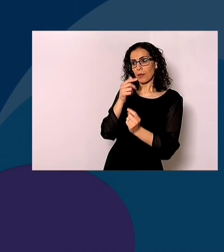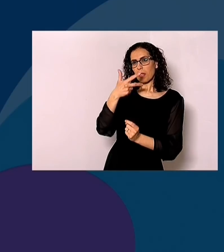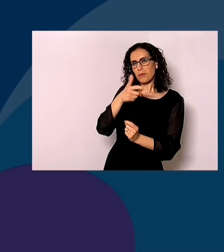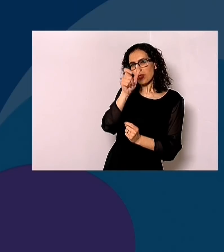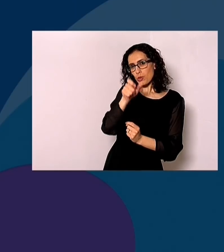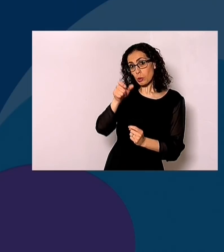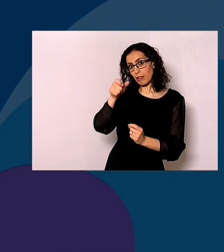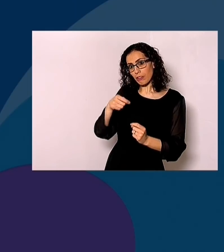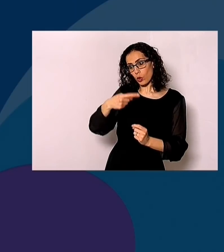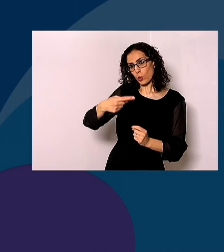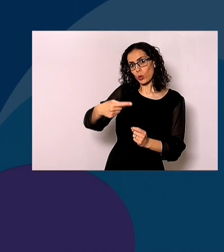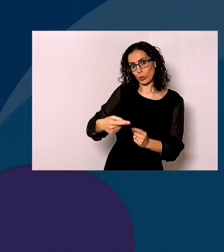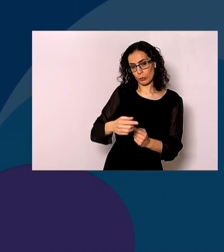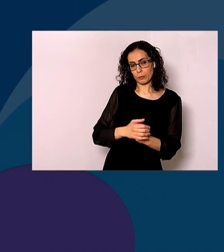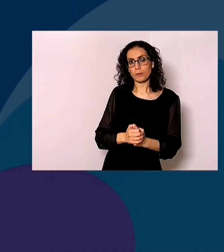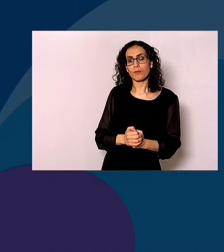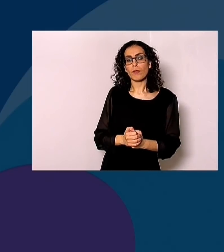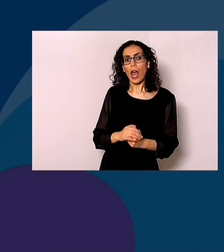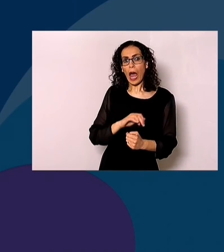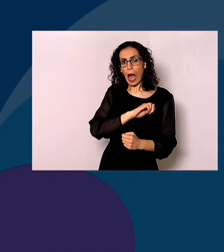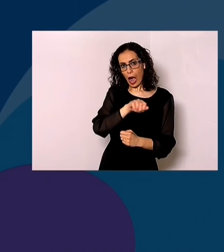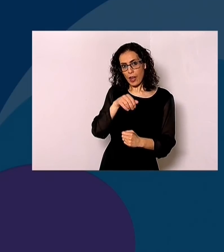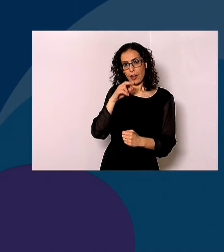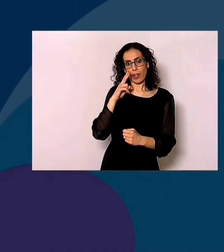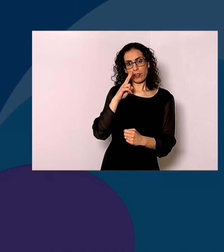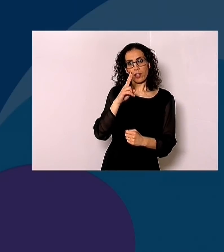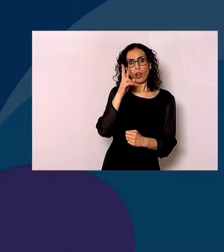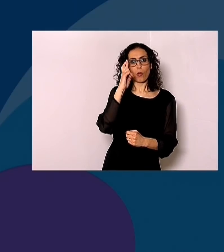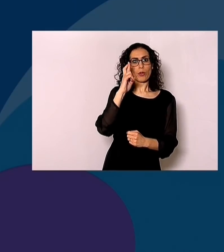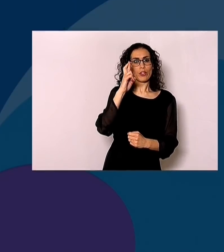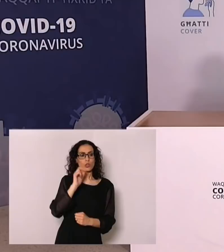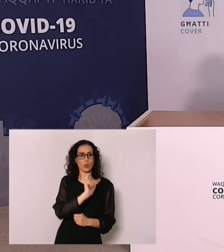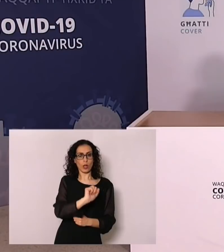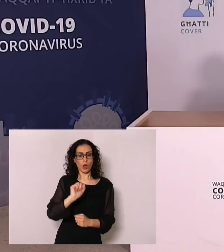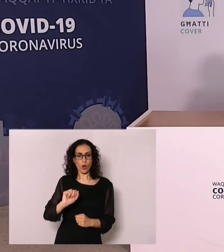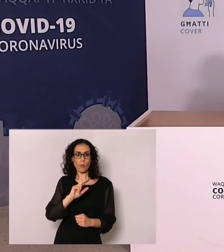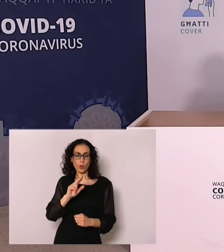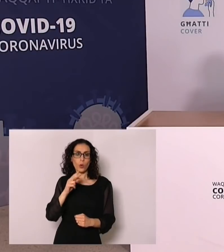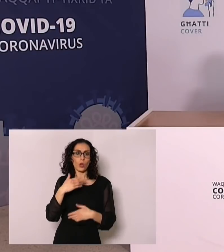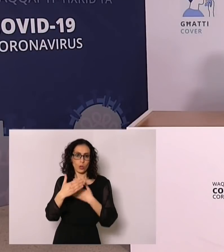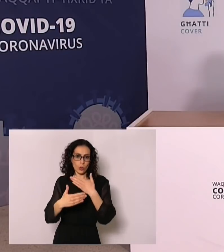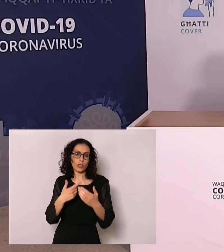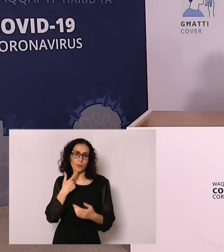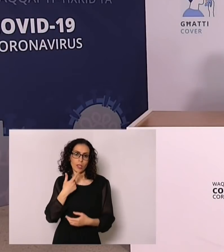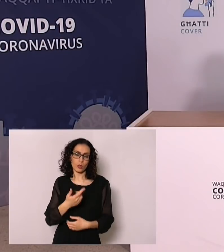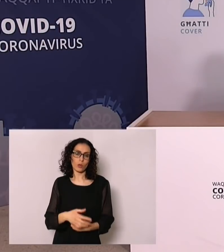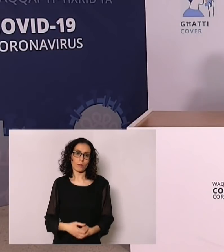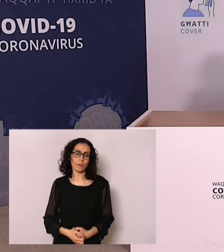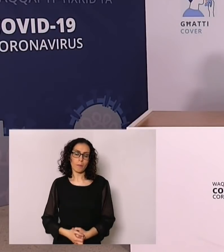naraw x'inhi s-sitwazzjoni u anke x'inhu r-riskju għal dawk il-persuni li jkunu qrib tagħhom.